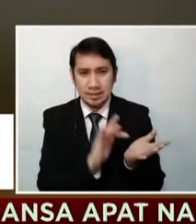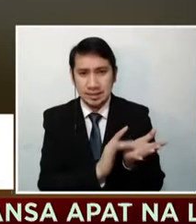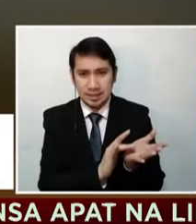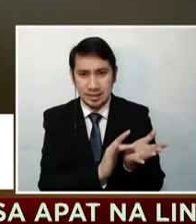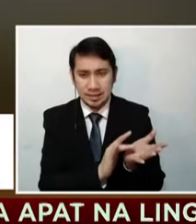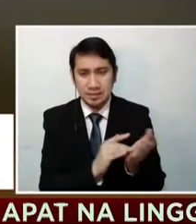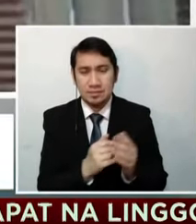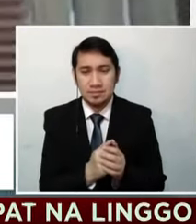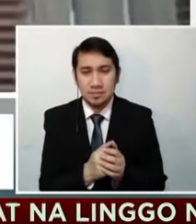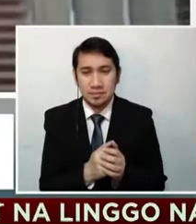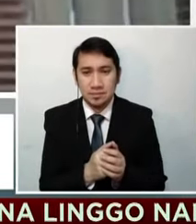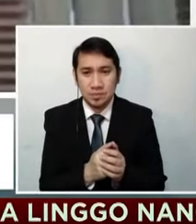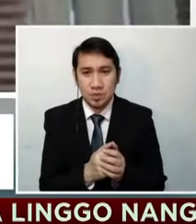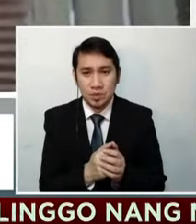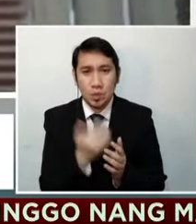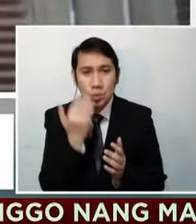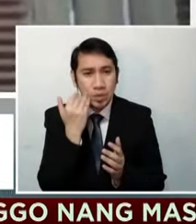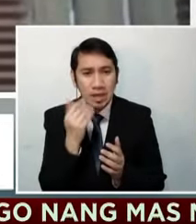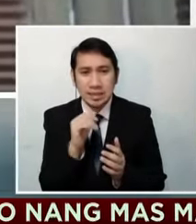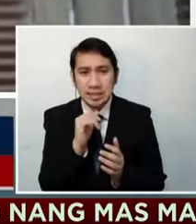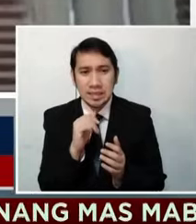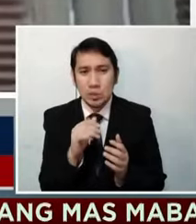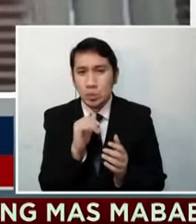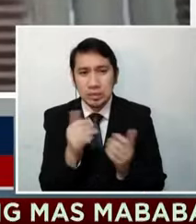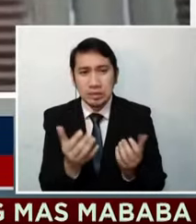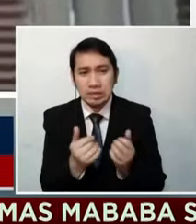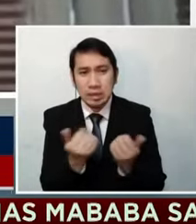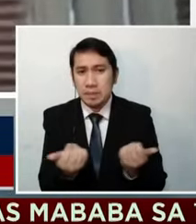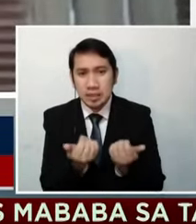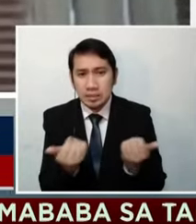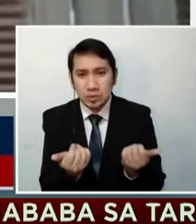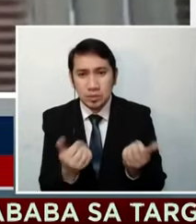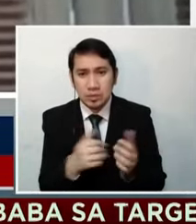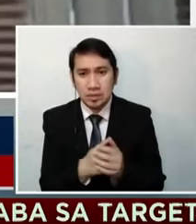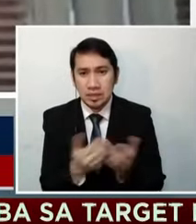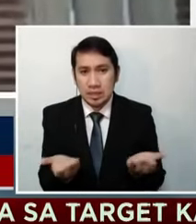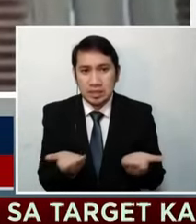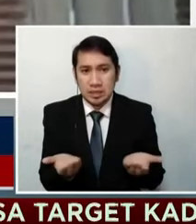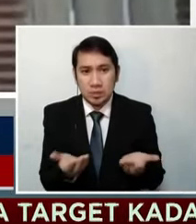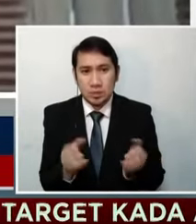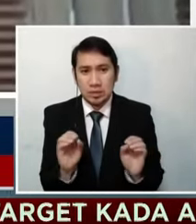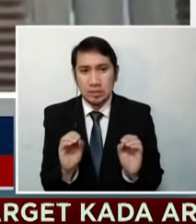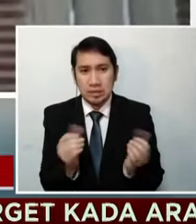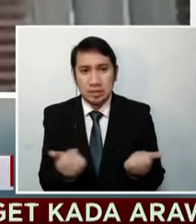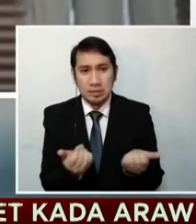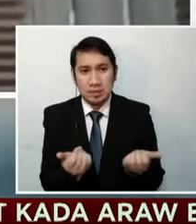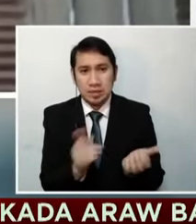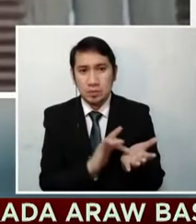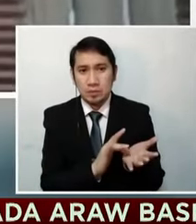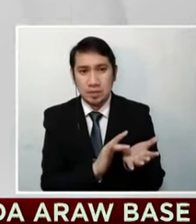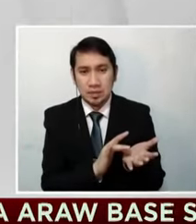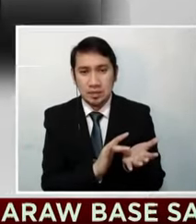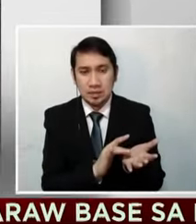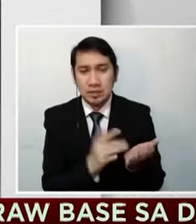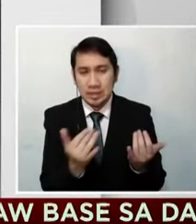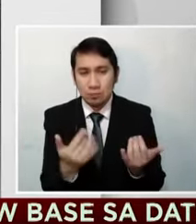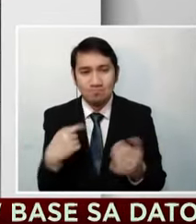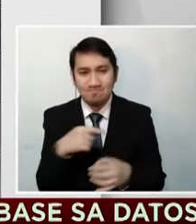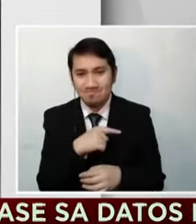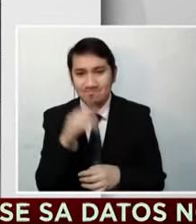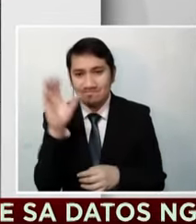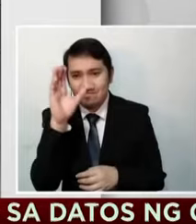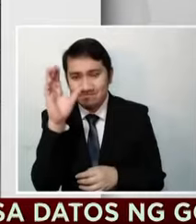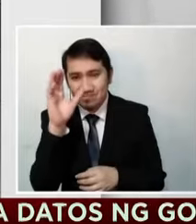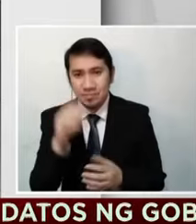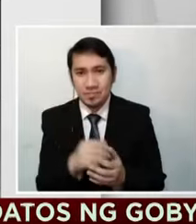sumat. Wala po talagang gamot nito, no, sa ating mga pasyente. Kaya naghahanap. Isang